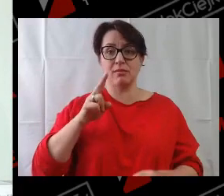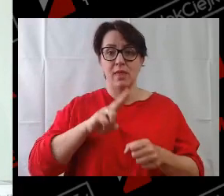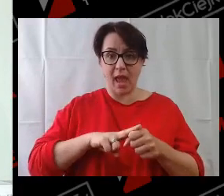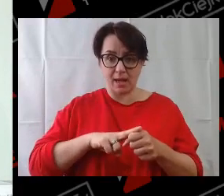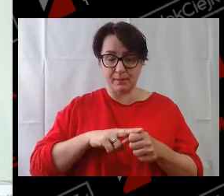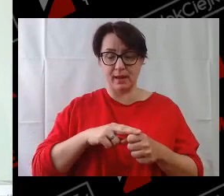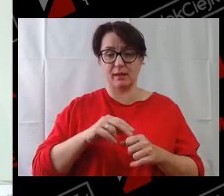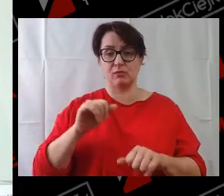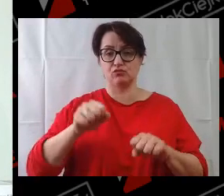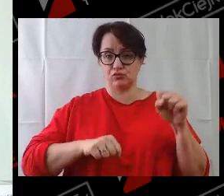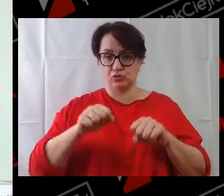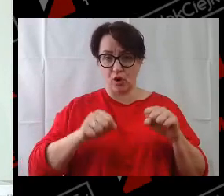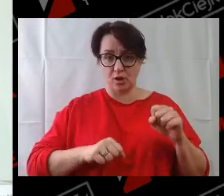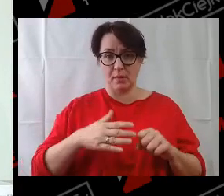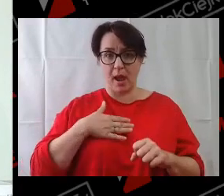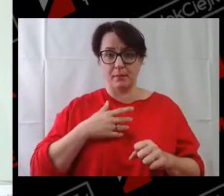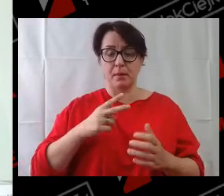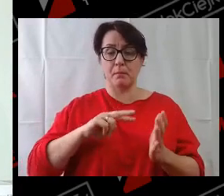tak